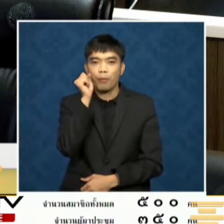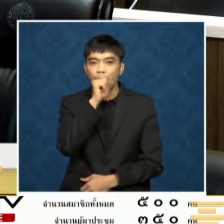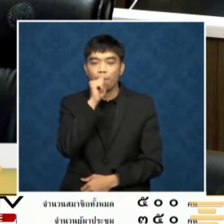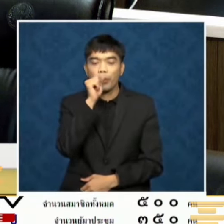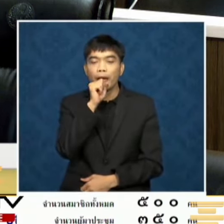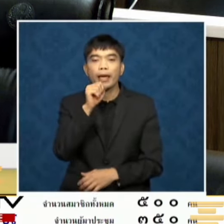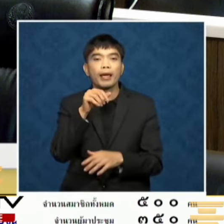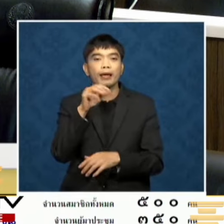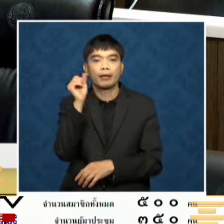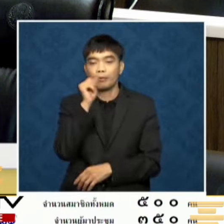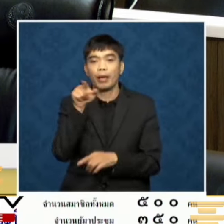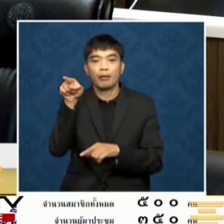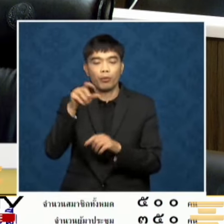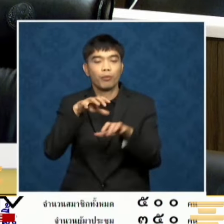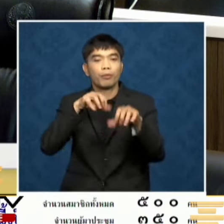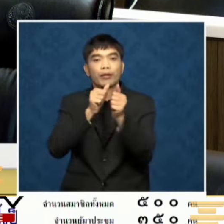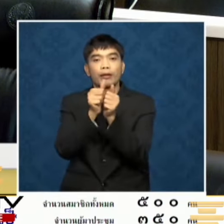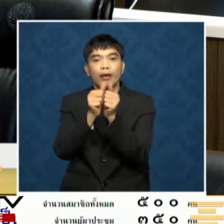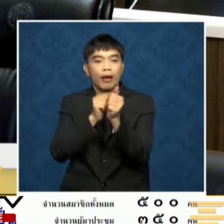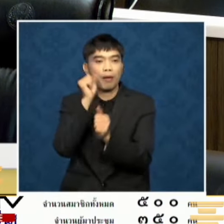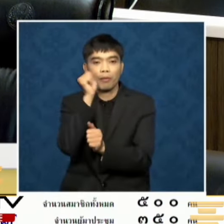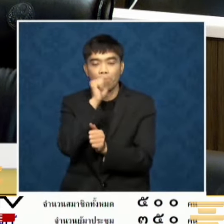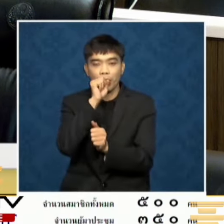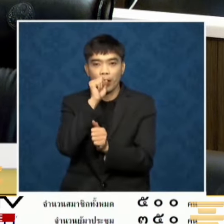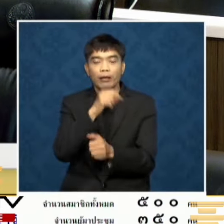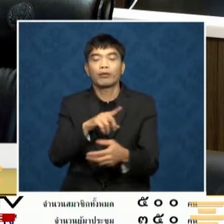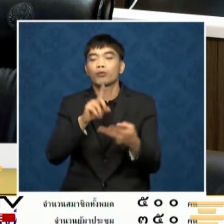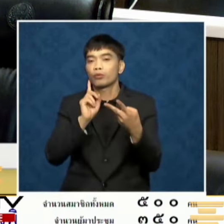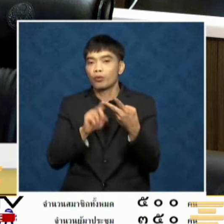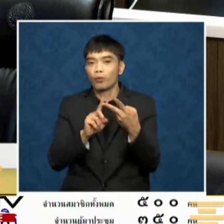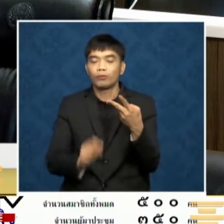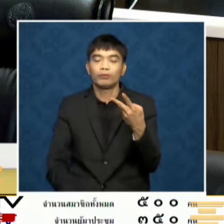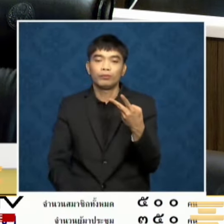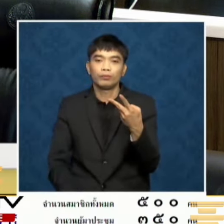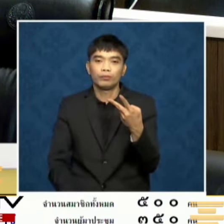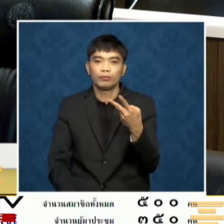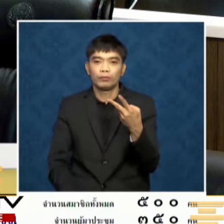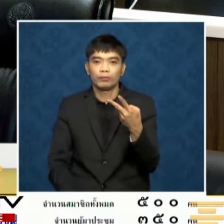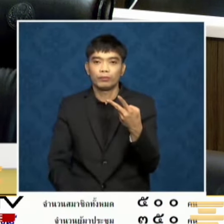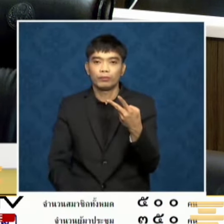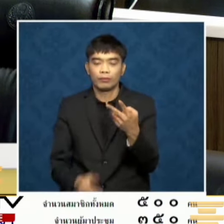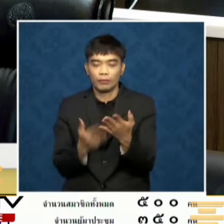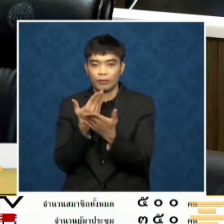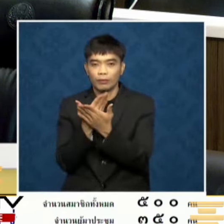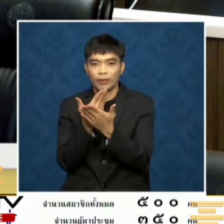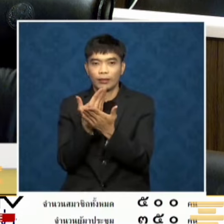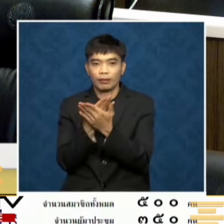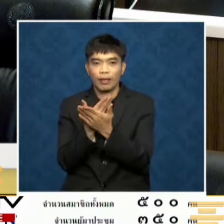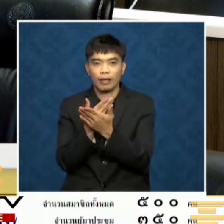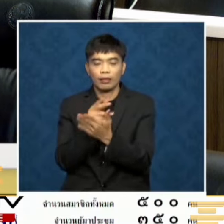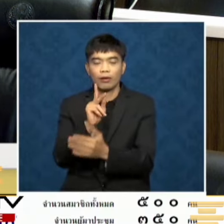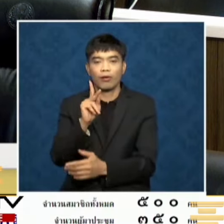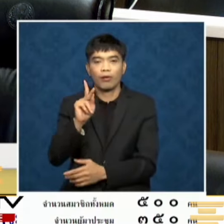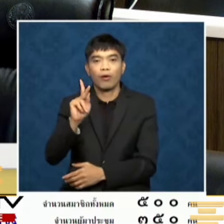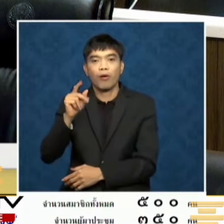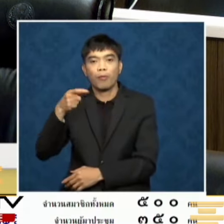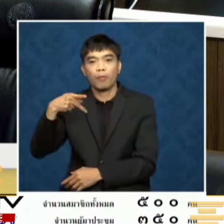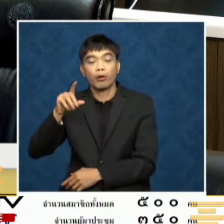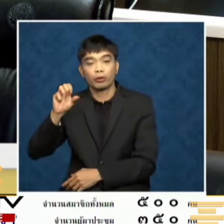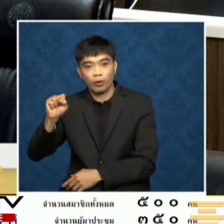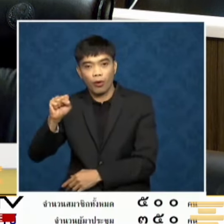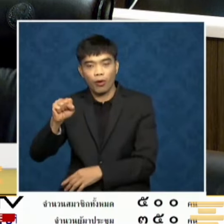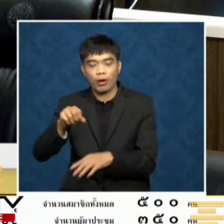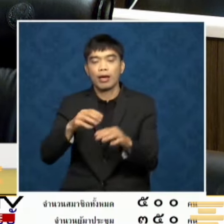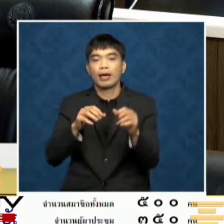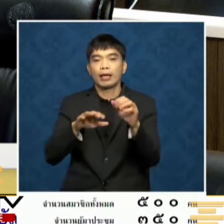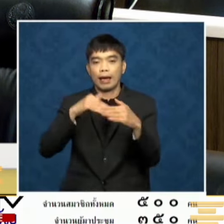าสัมพันธ์30ล้านบาทนะฮะผลิตสื่อคอนเทนต์ไม่พอครับยังมีโครงการใช้ในเงินกองทุนกทปสครับโครงการพัฒนารถ